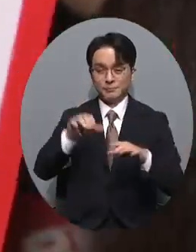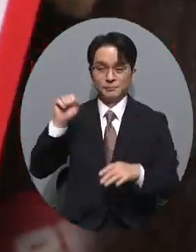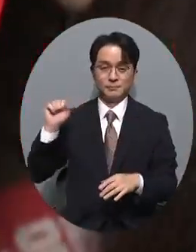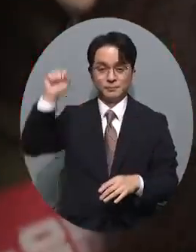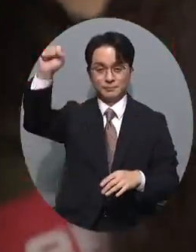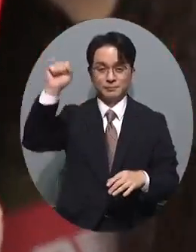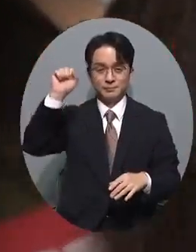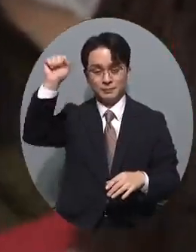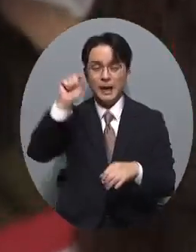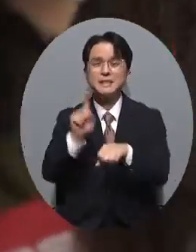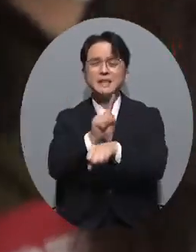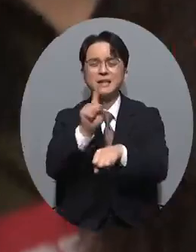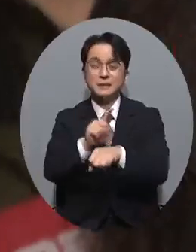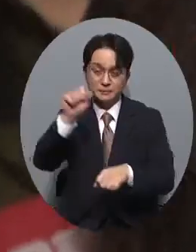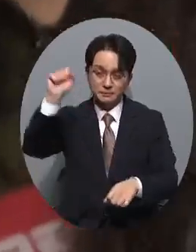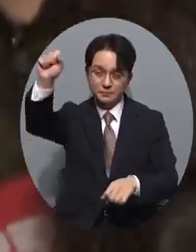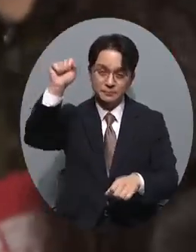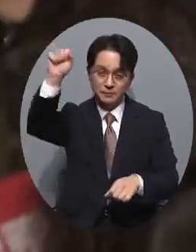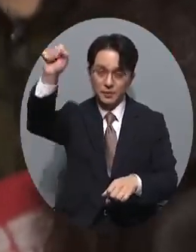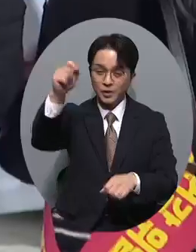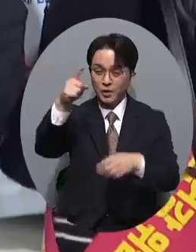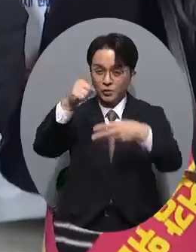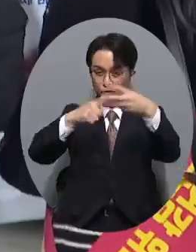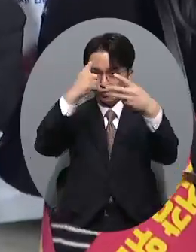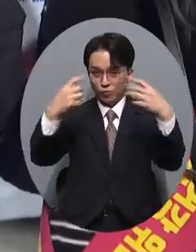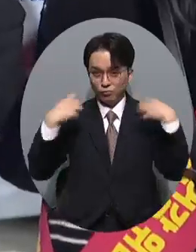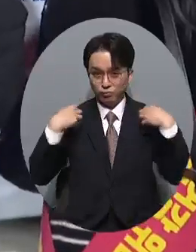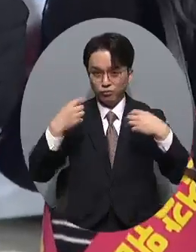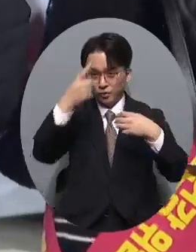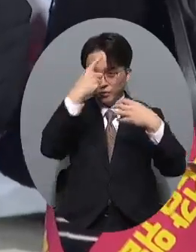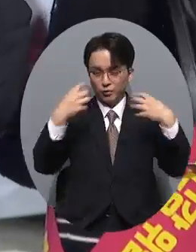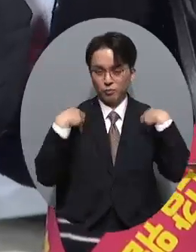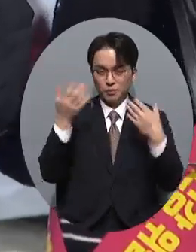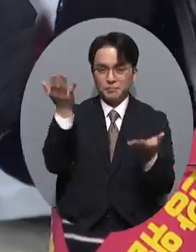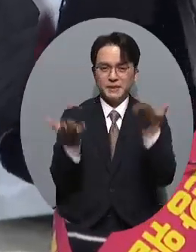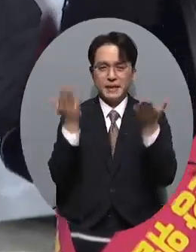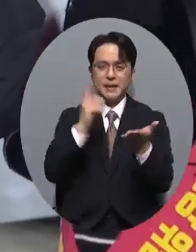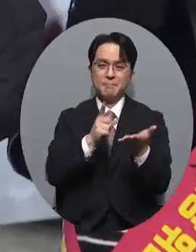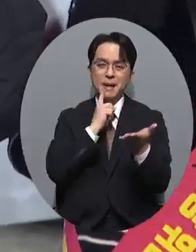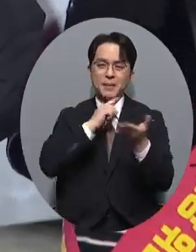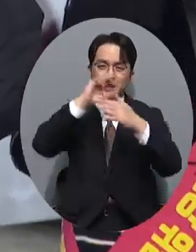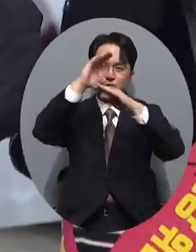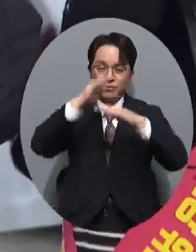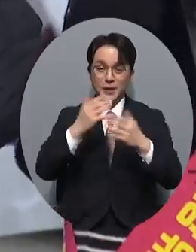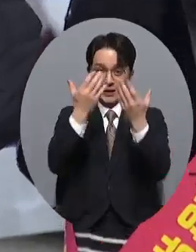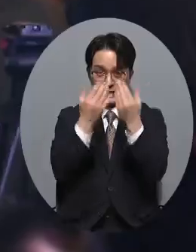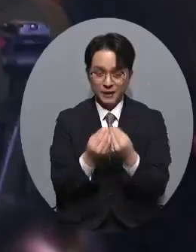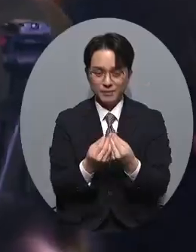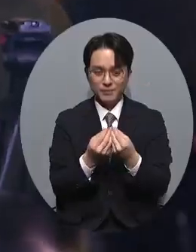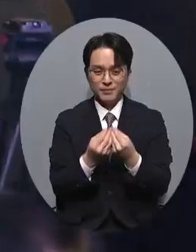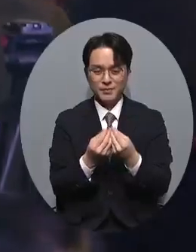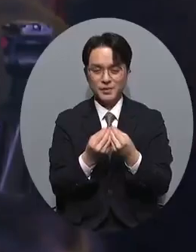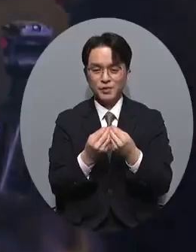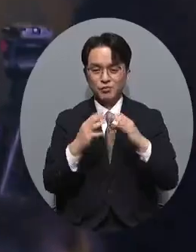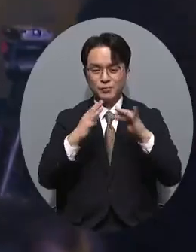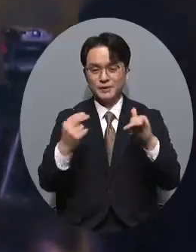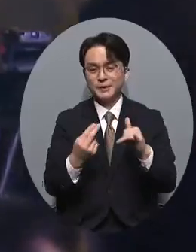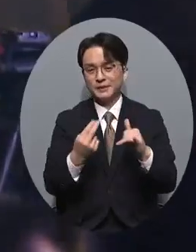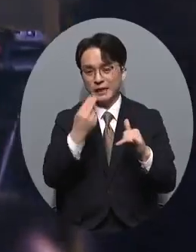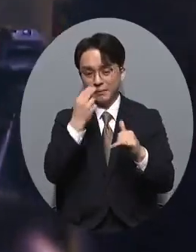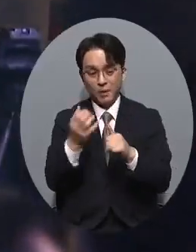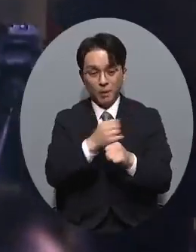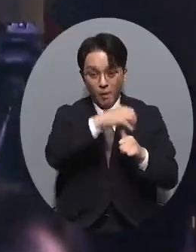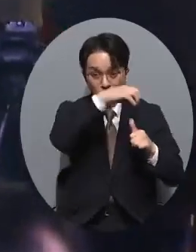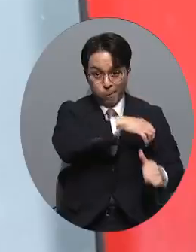윤성 대통령과 정부를 향한 비난이 이어졌습니다 국민을 모로 의사가 아니라 정부라고